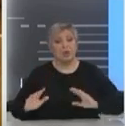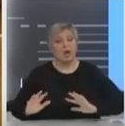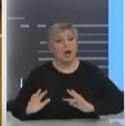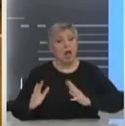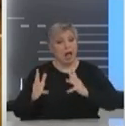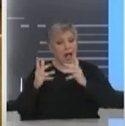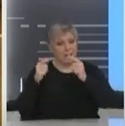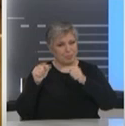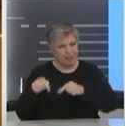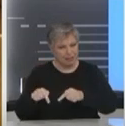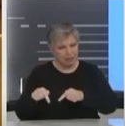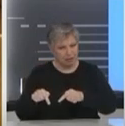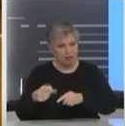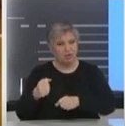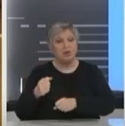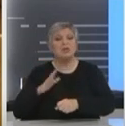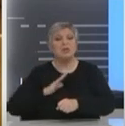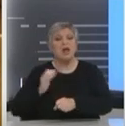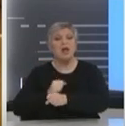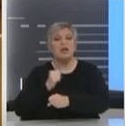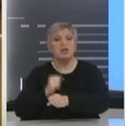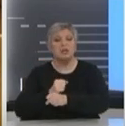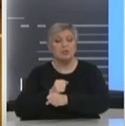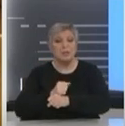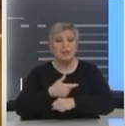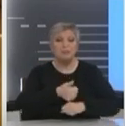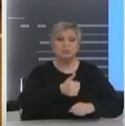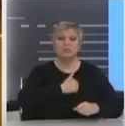λεγόμενου lockout, από την πλευρά των εργοδοτών.